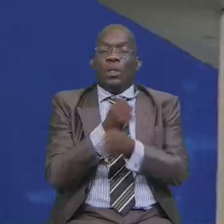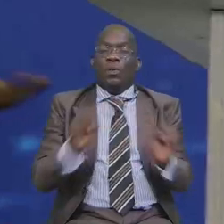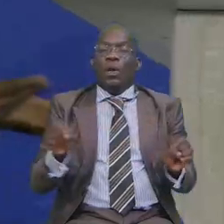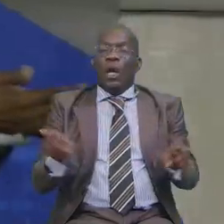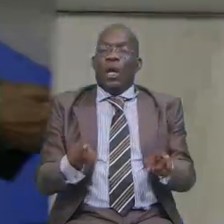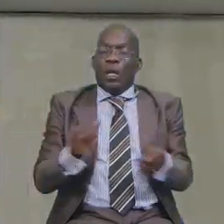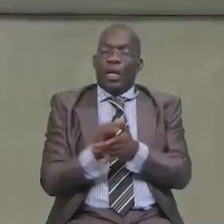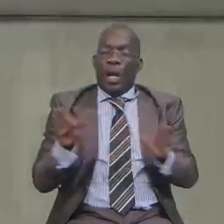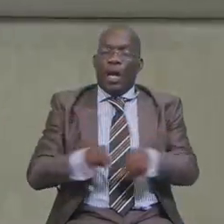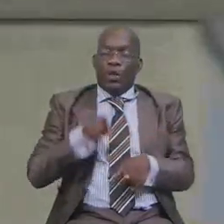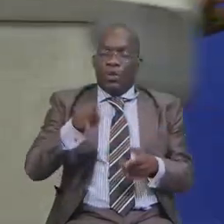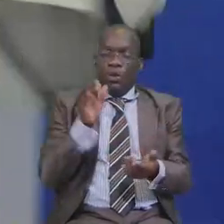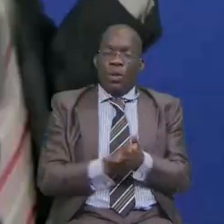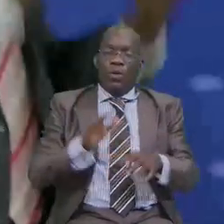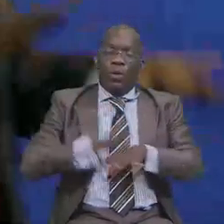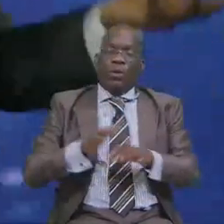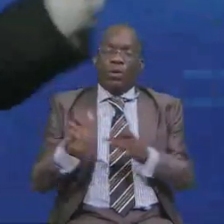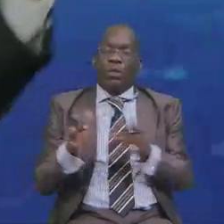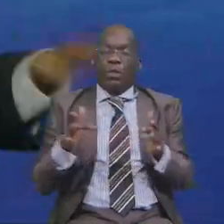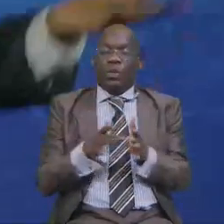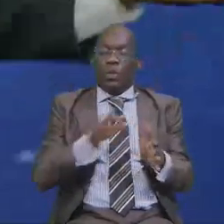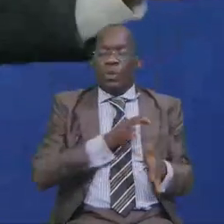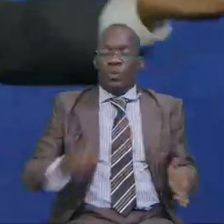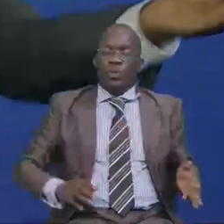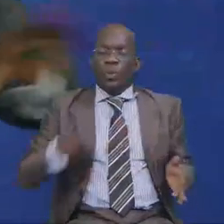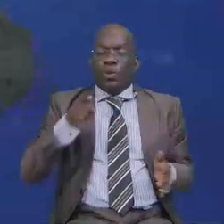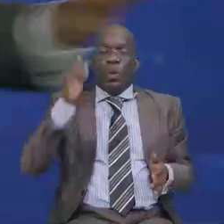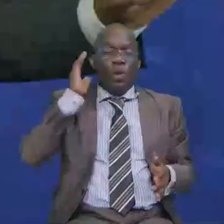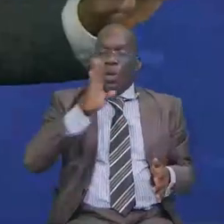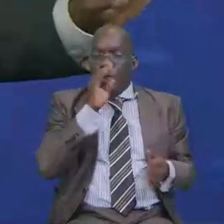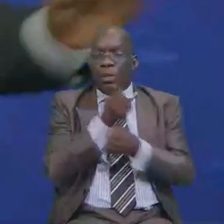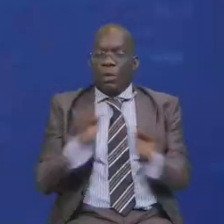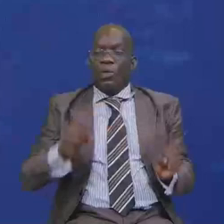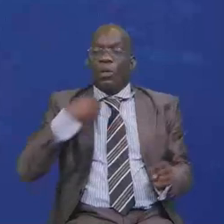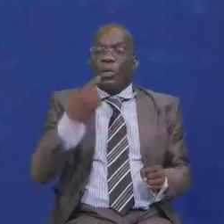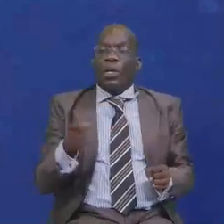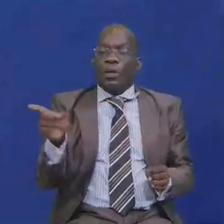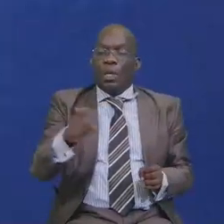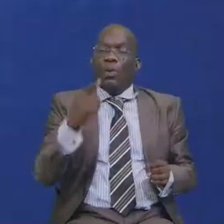Seigneur Jésus-Christ, vous serez sauvés. Parlez-leur.